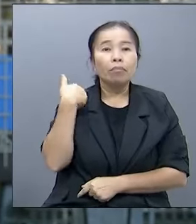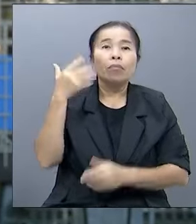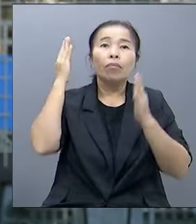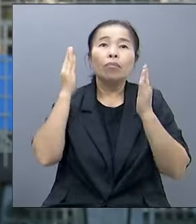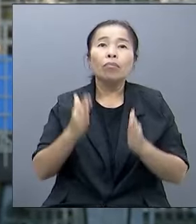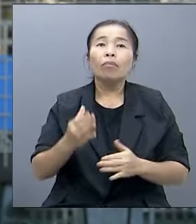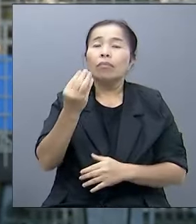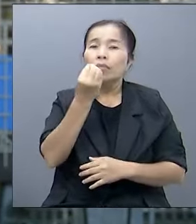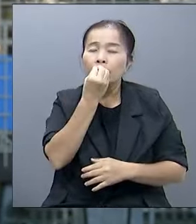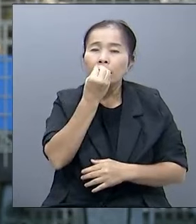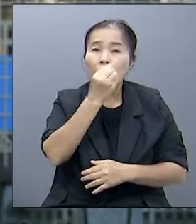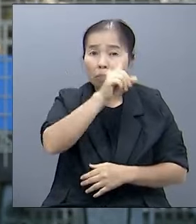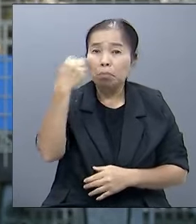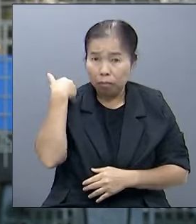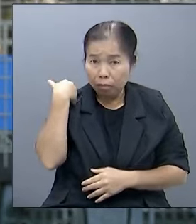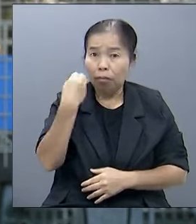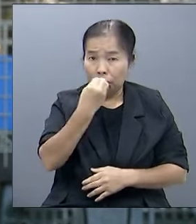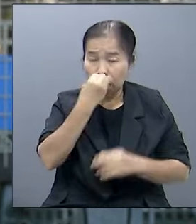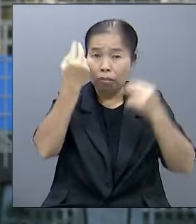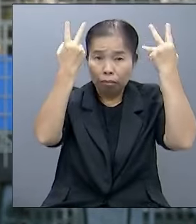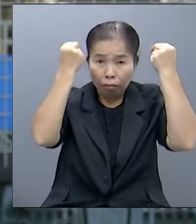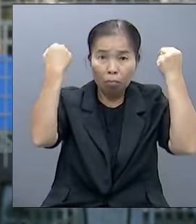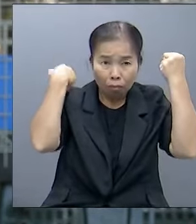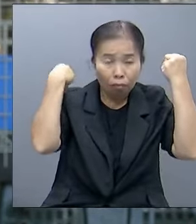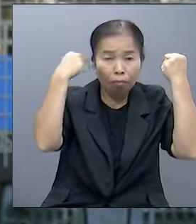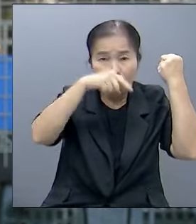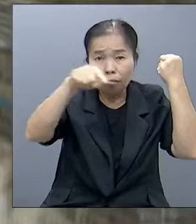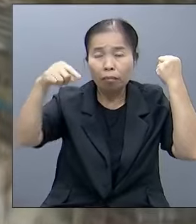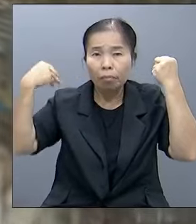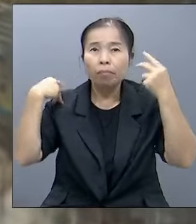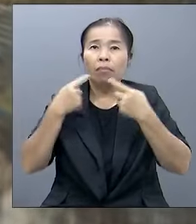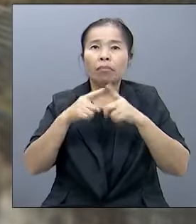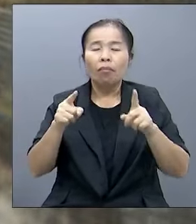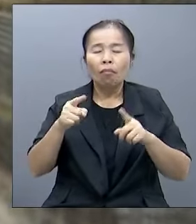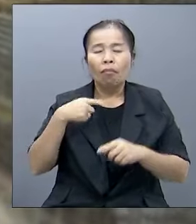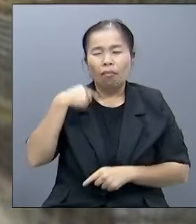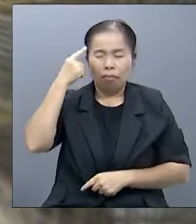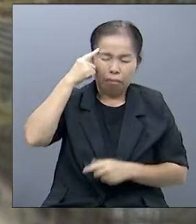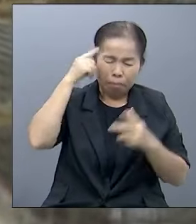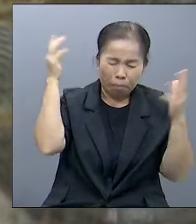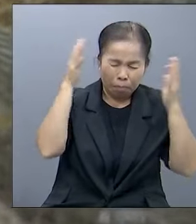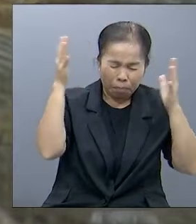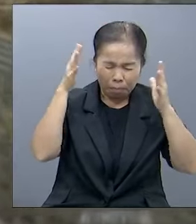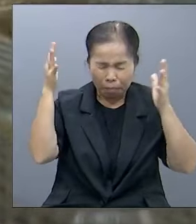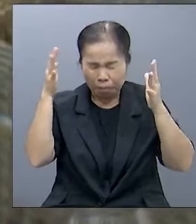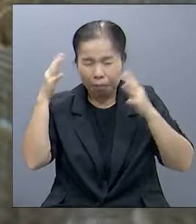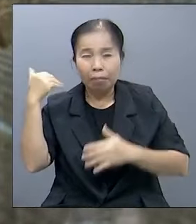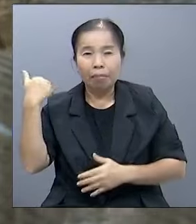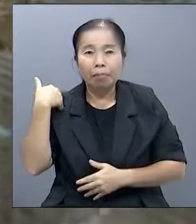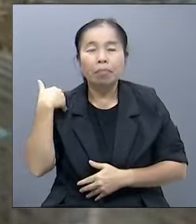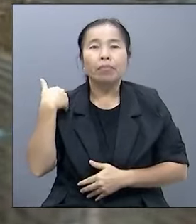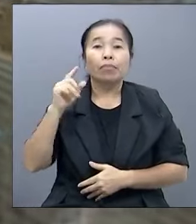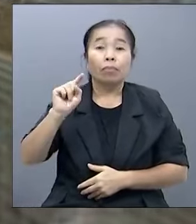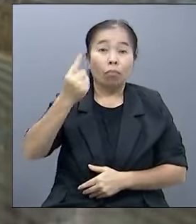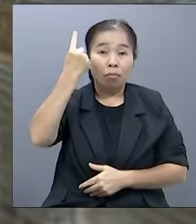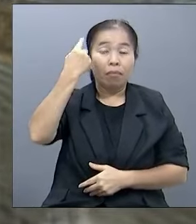คจะมีคนบริโภคสักเท่าไหร่แต่ก็เกินความคาดหมายที่ผมคิดเมื่อก่อนผมก็คิดอย่างนั้นตอนที่ทำตลาดทีแรก